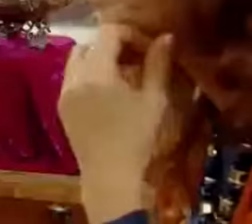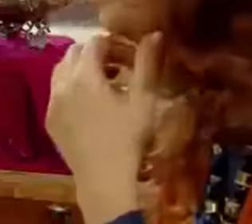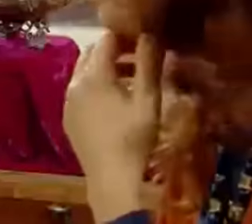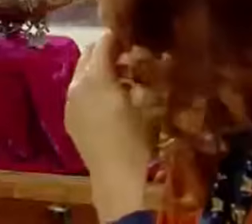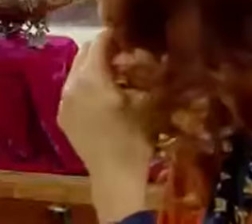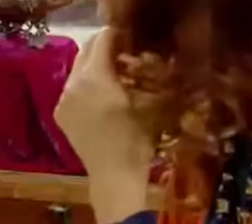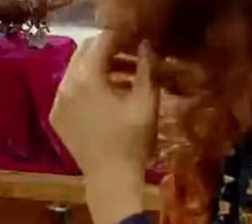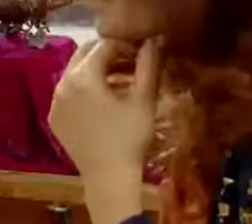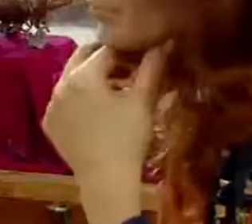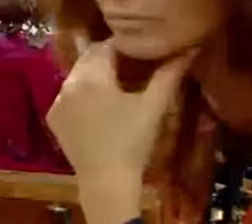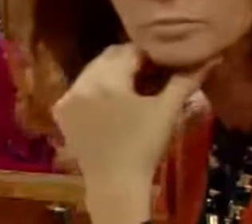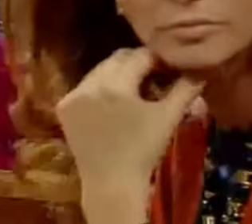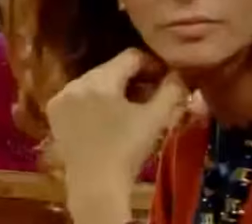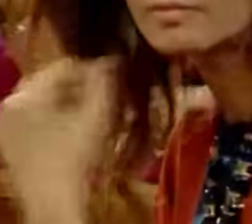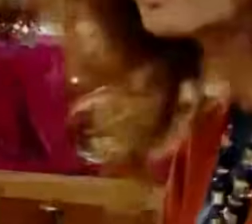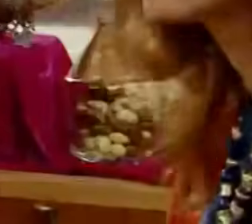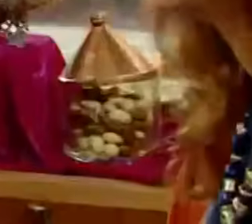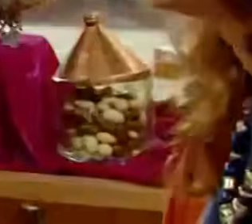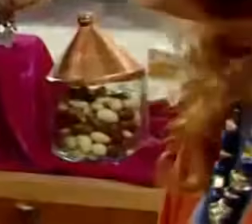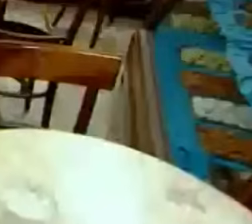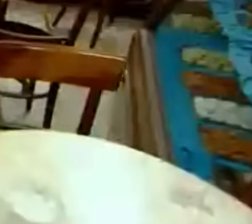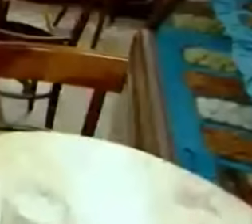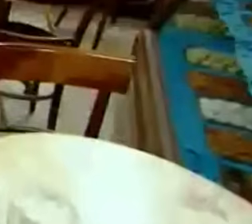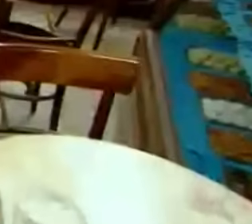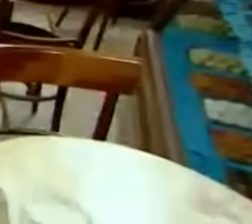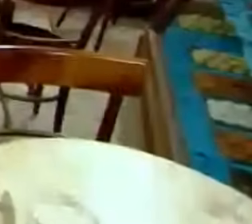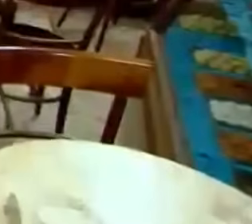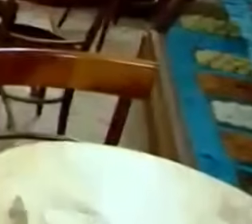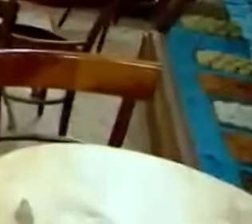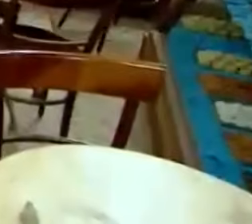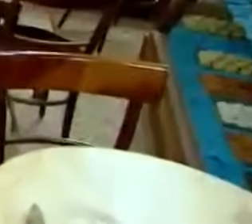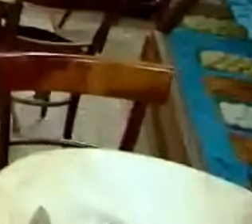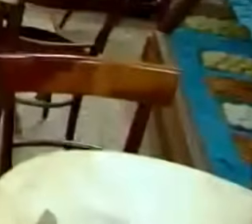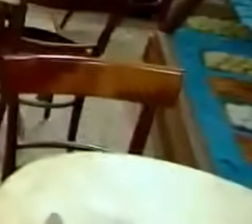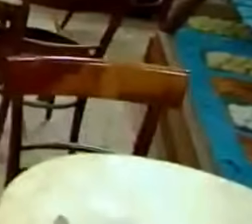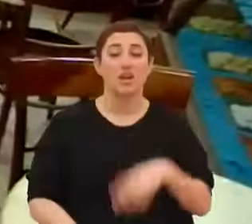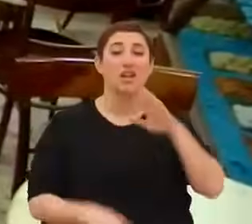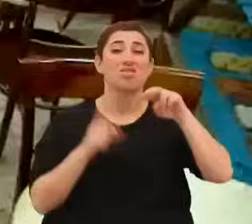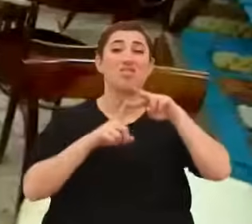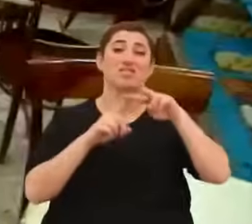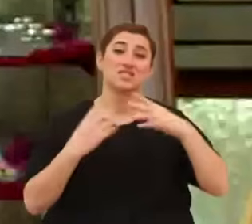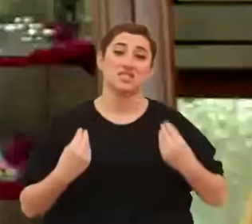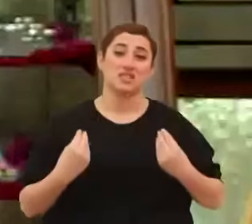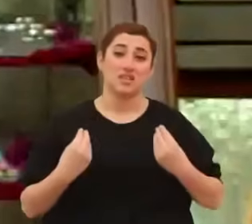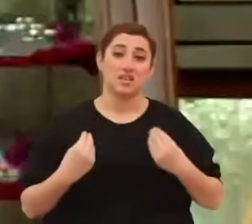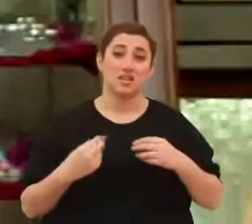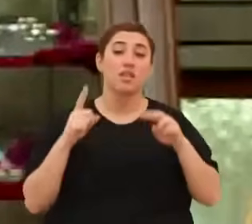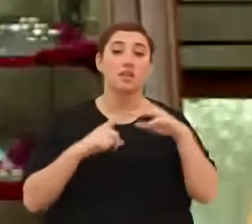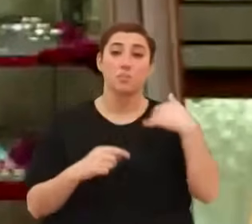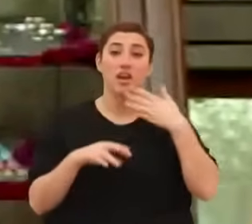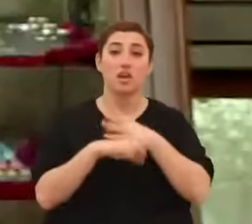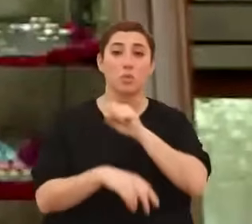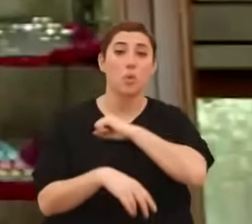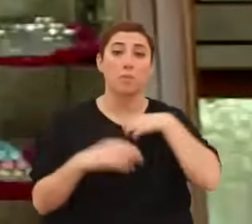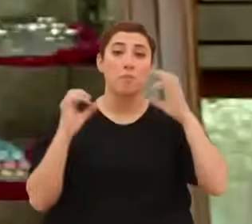Nazlı ile Gülter pastanedeler. Nazlı kucağındaki kitapları göğsüne yaslamış, huzursuz, sıkıntılı. Nazlı ya. Ay Nazlı ben